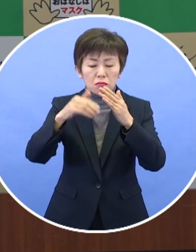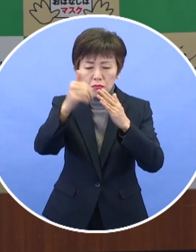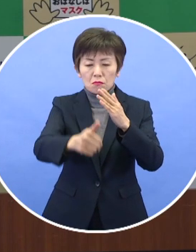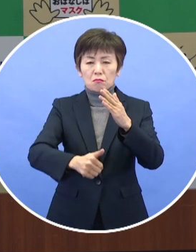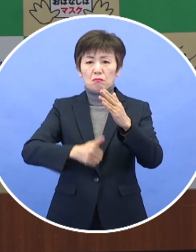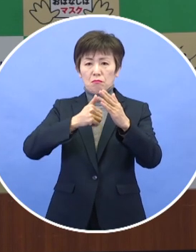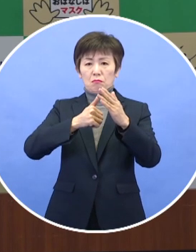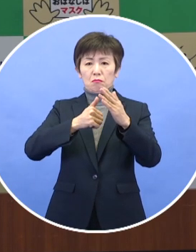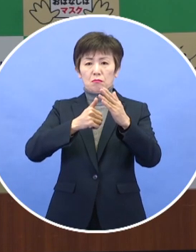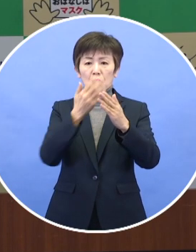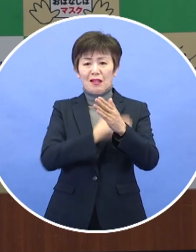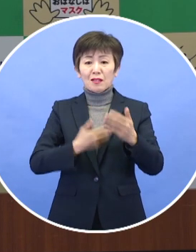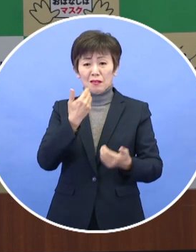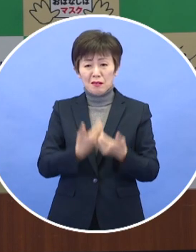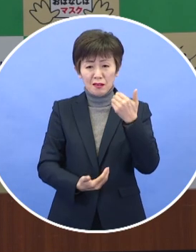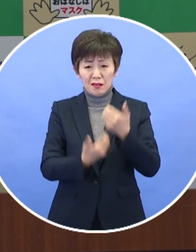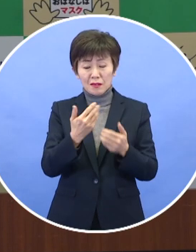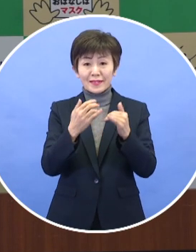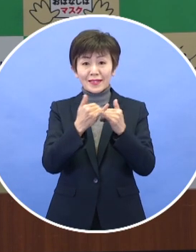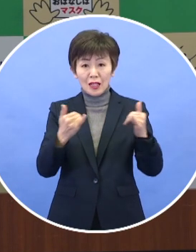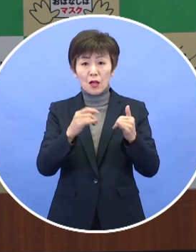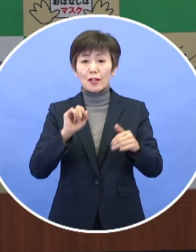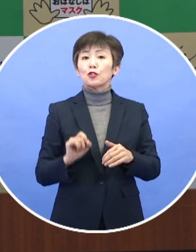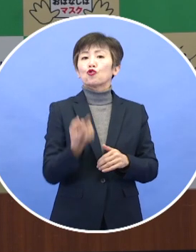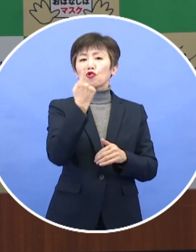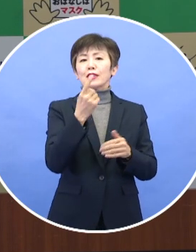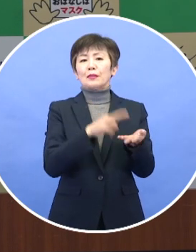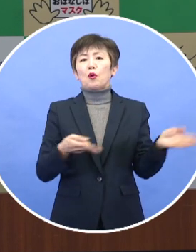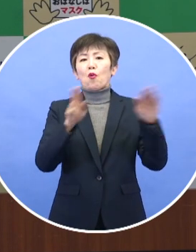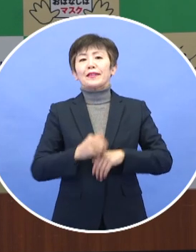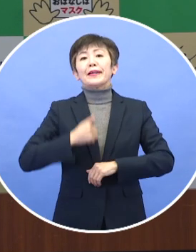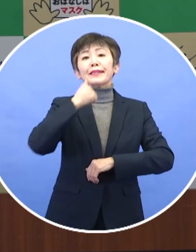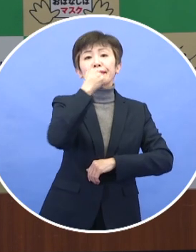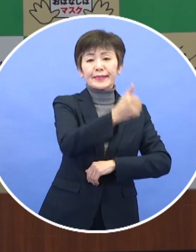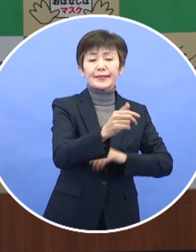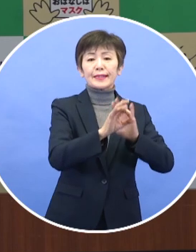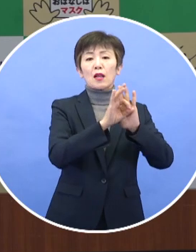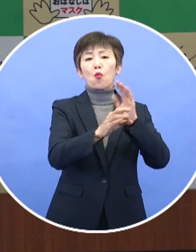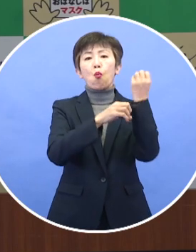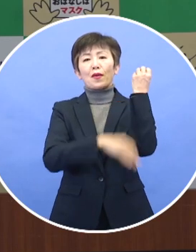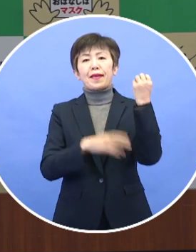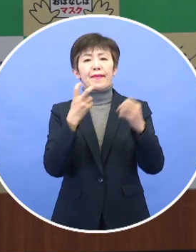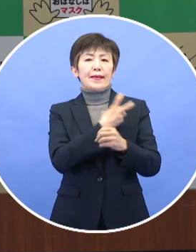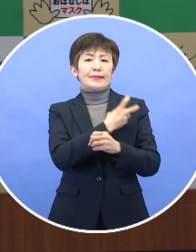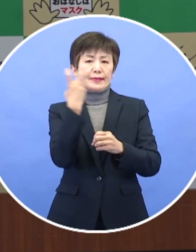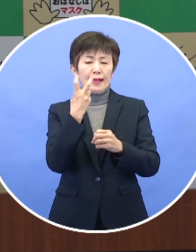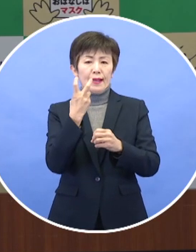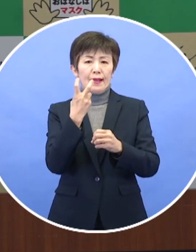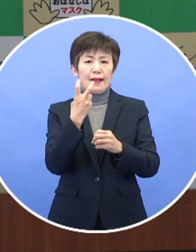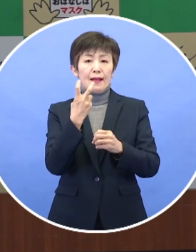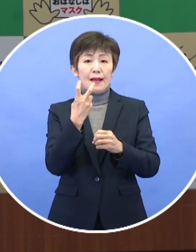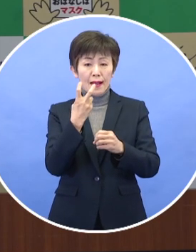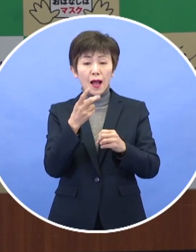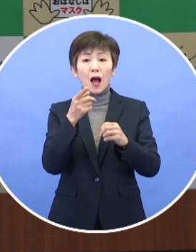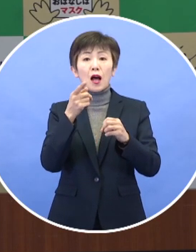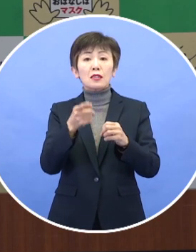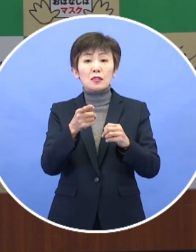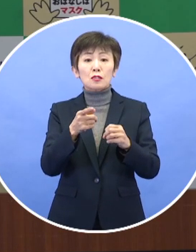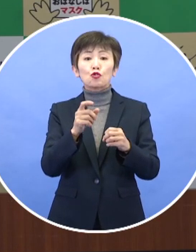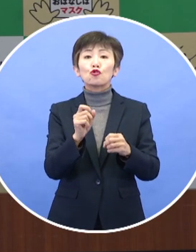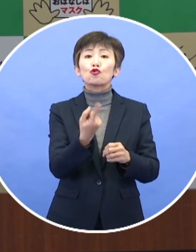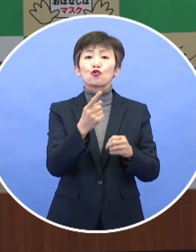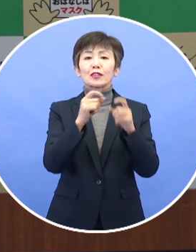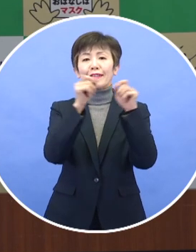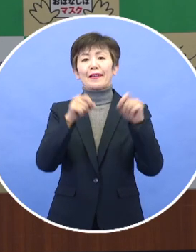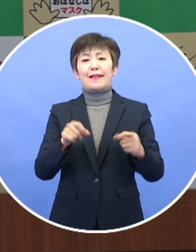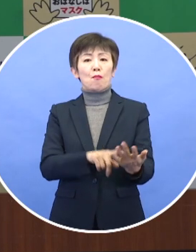が早く病院に行っていただいて、抗原検査で検査してくれば、もうその日のうちには結果が分かるわけですので、そんなに難しいこと